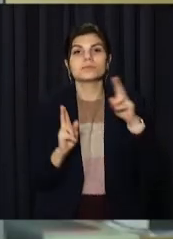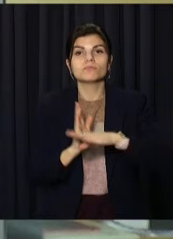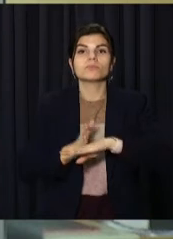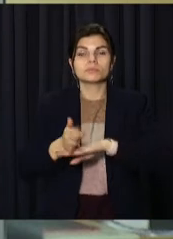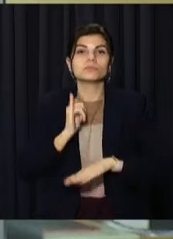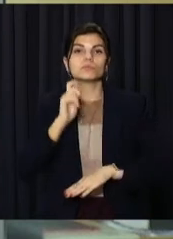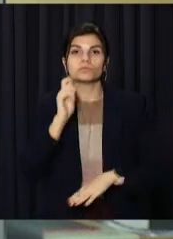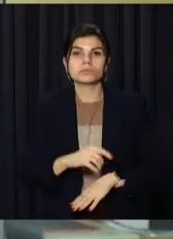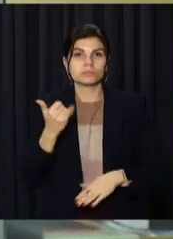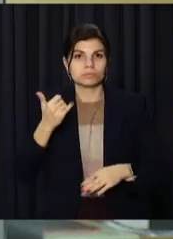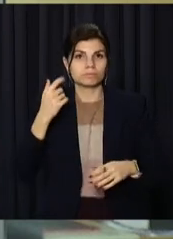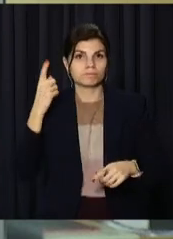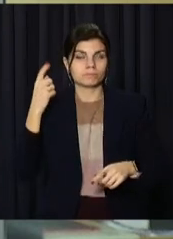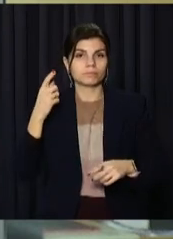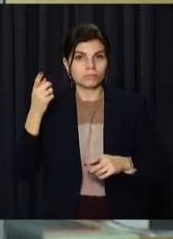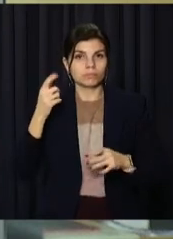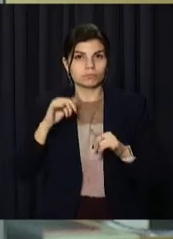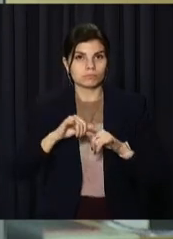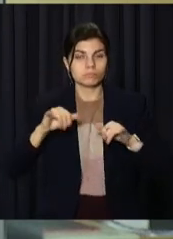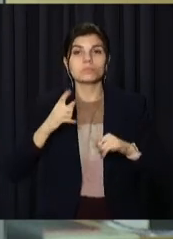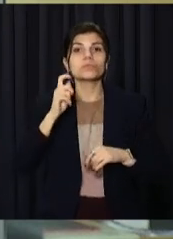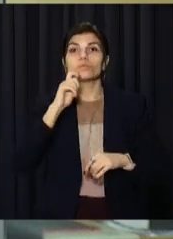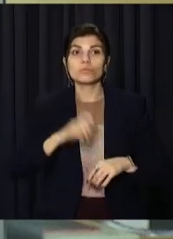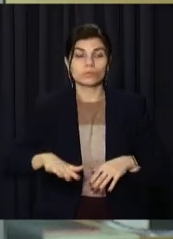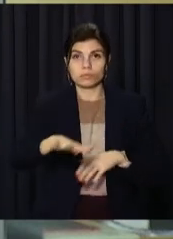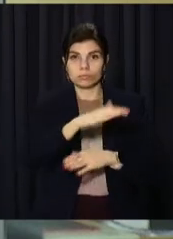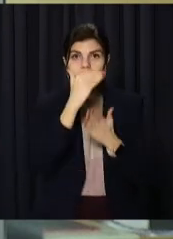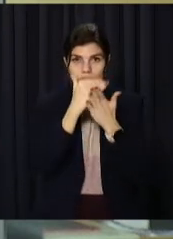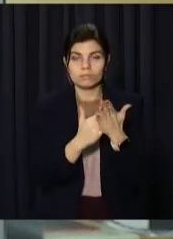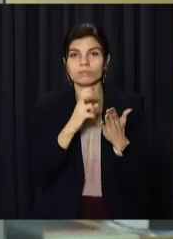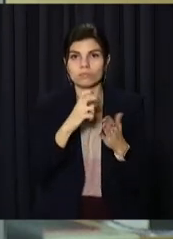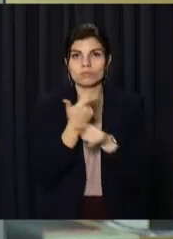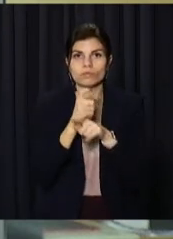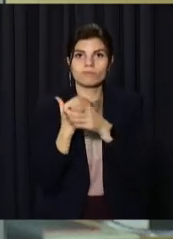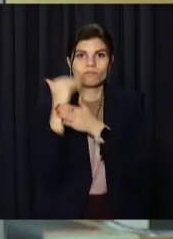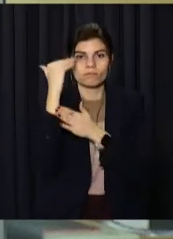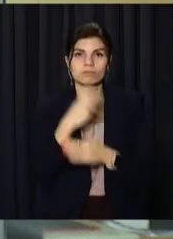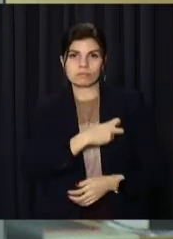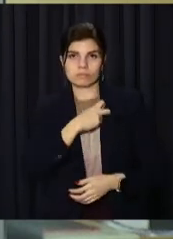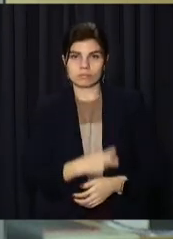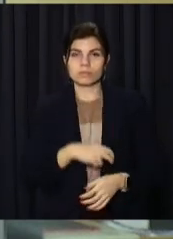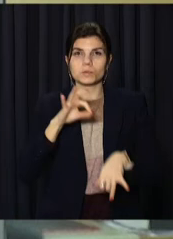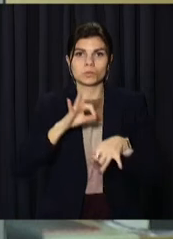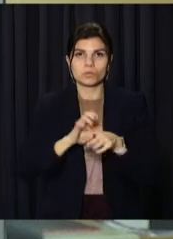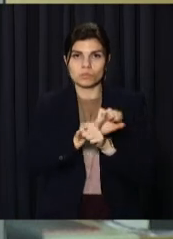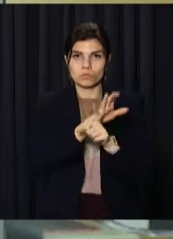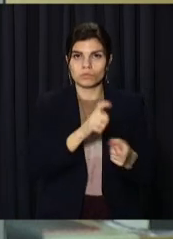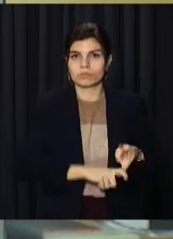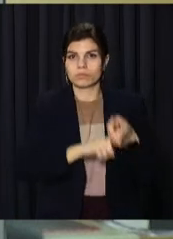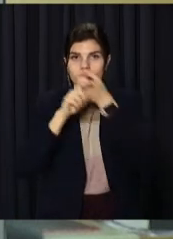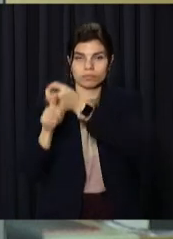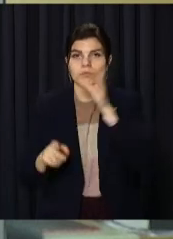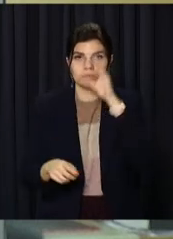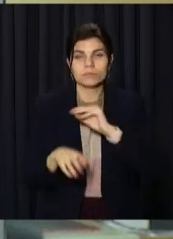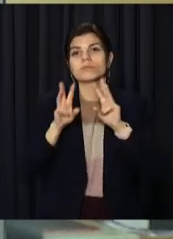для українців. Через стрімке поширення корони Україна у списку держав з високим ризиком зараження COVID-19. Про це свідчать